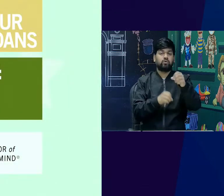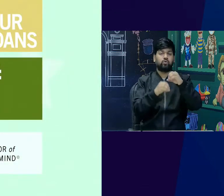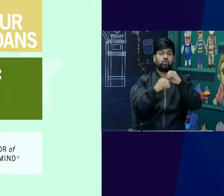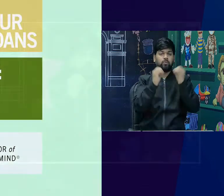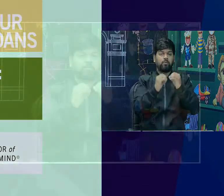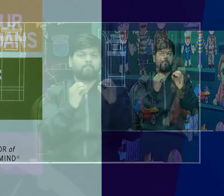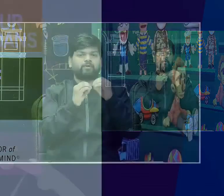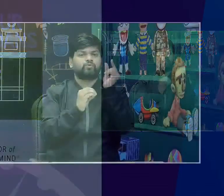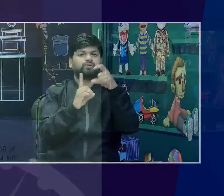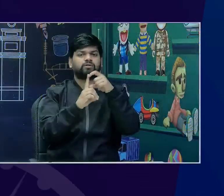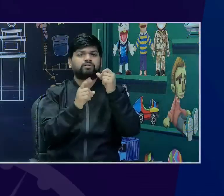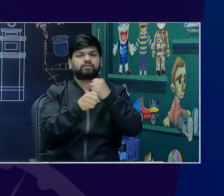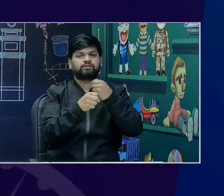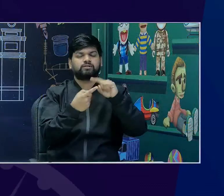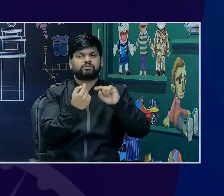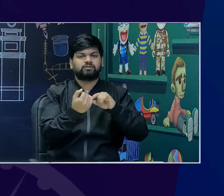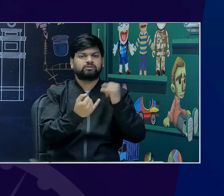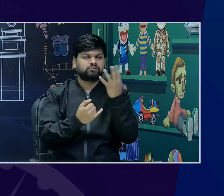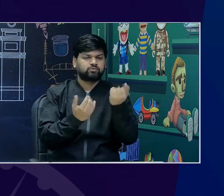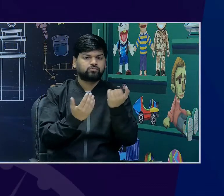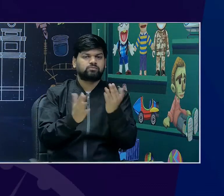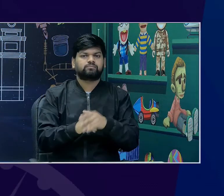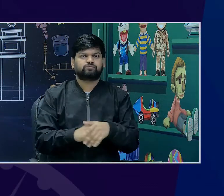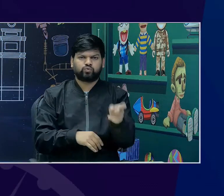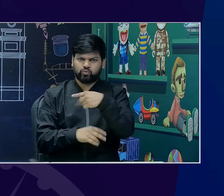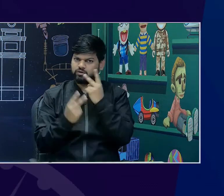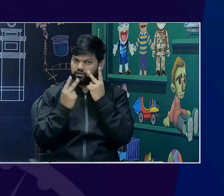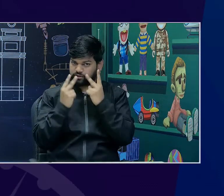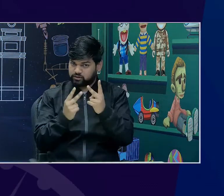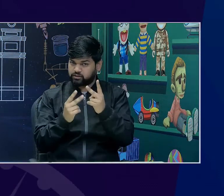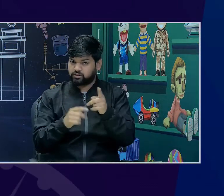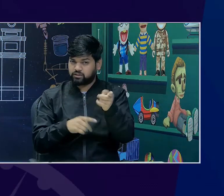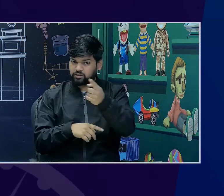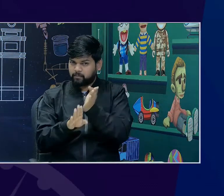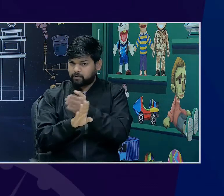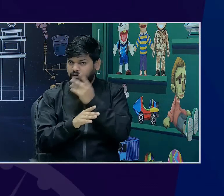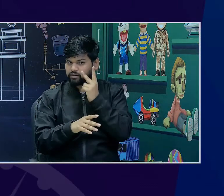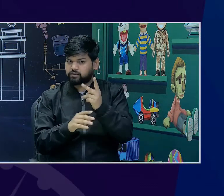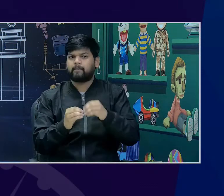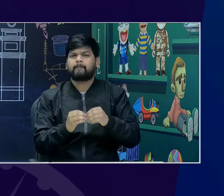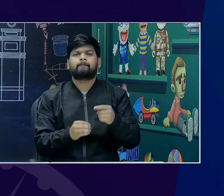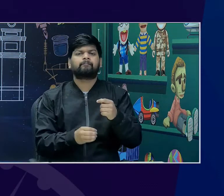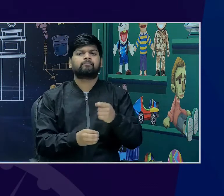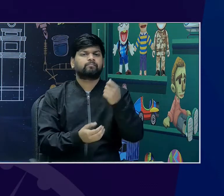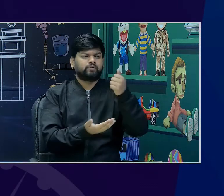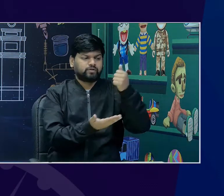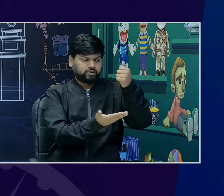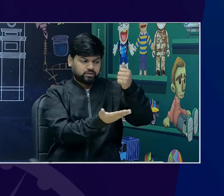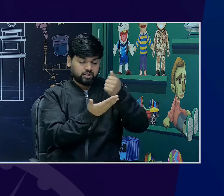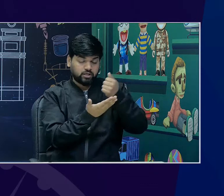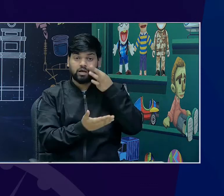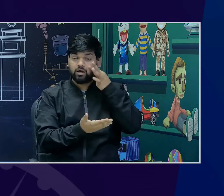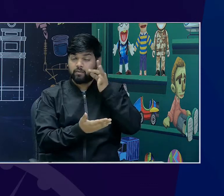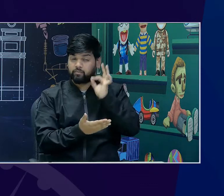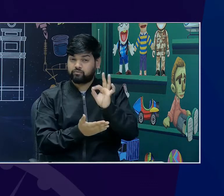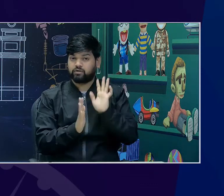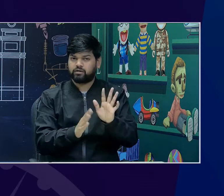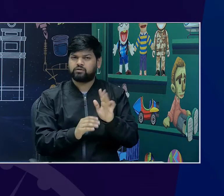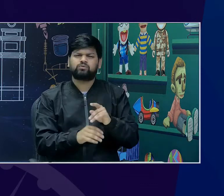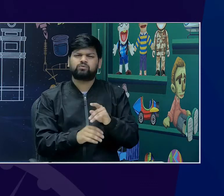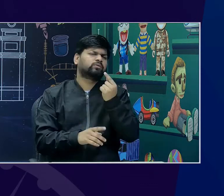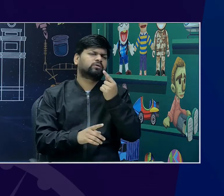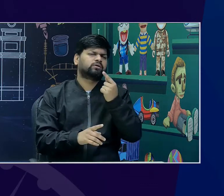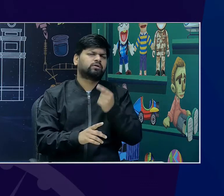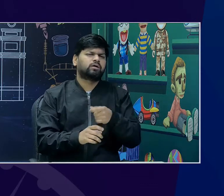तो आपने देखा कि कैसे बजट बहुत इम्पॉर्टेंट है, ना सिर्फ एक गवर्नमेंट पॉइंट ऑफ व्यू से